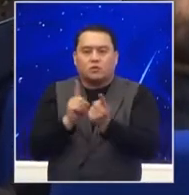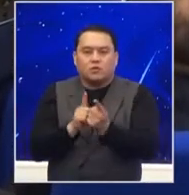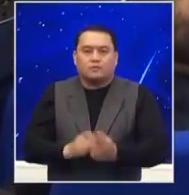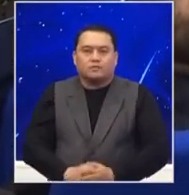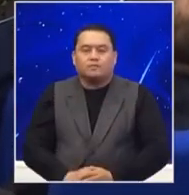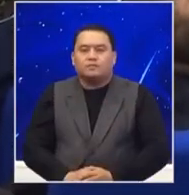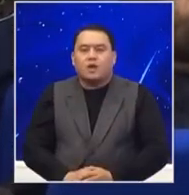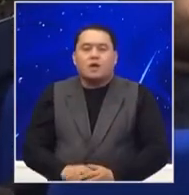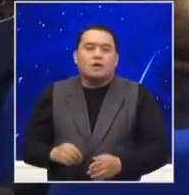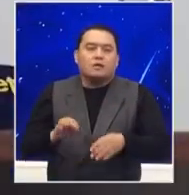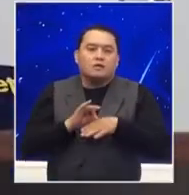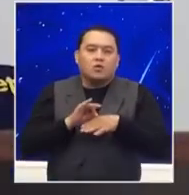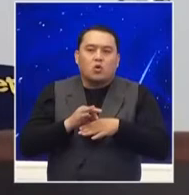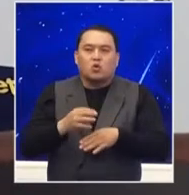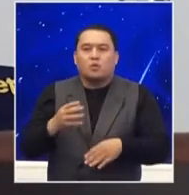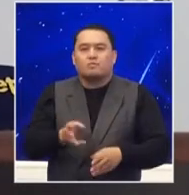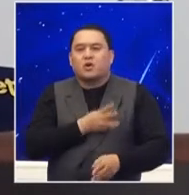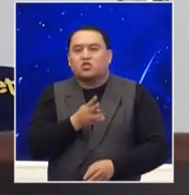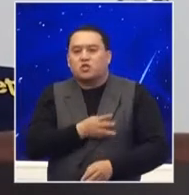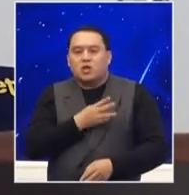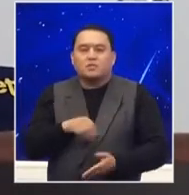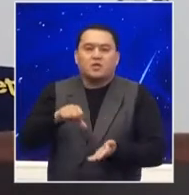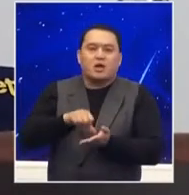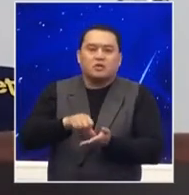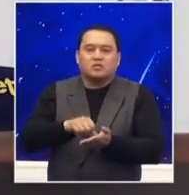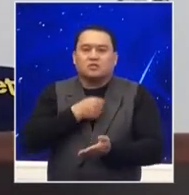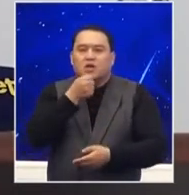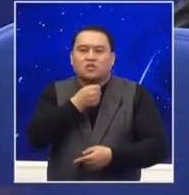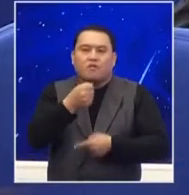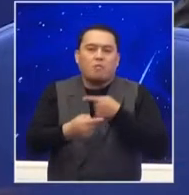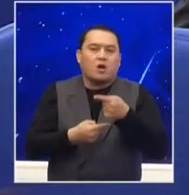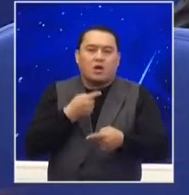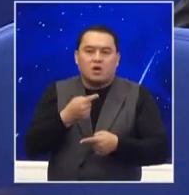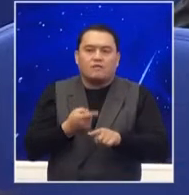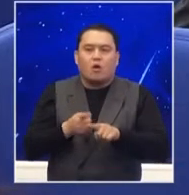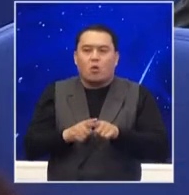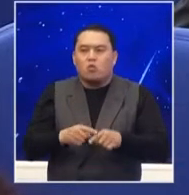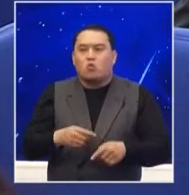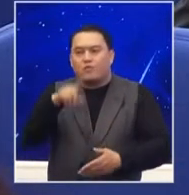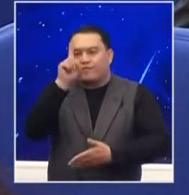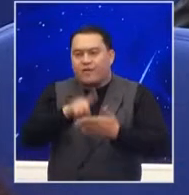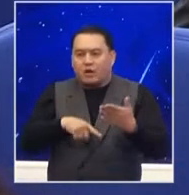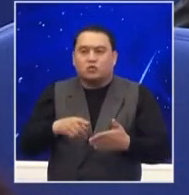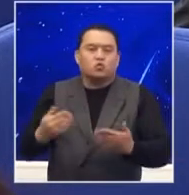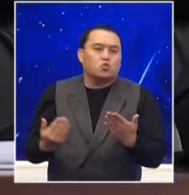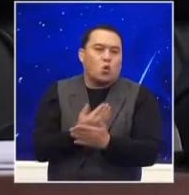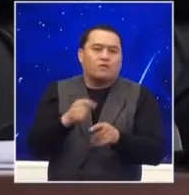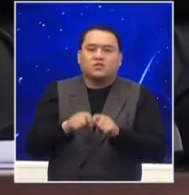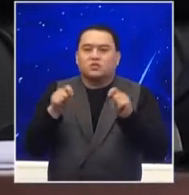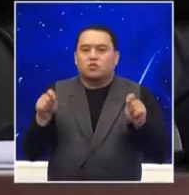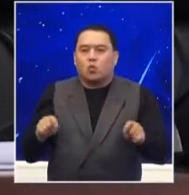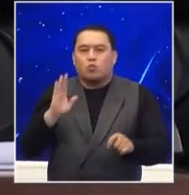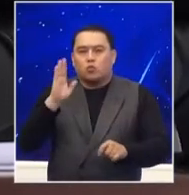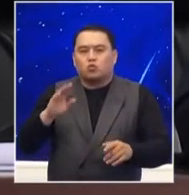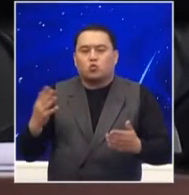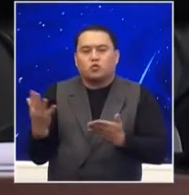Жетысуского края. Затем прозвучали теплые слова пожелания от представителей старшего поколения. Аксакалы выразили уверенность, что новосозданный район непременно